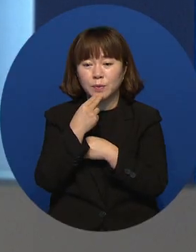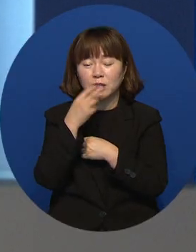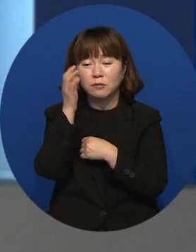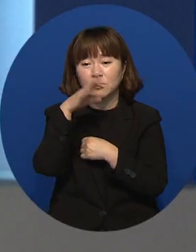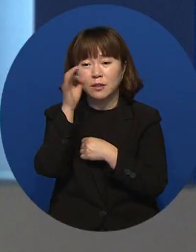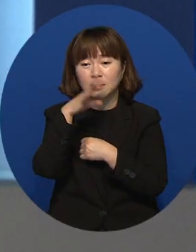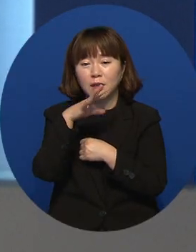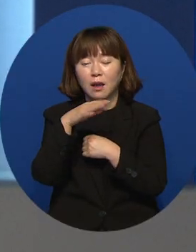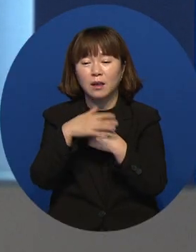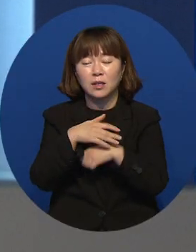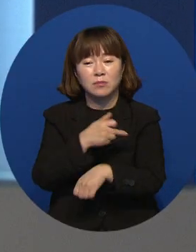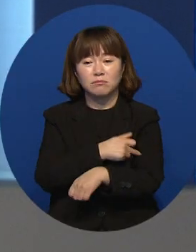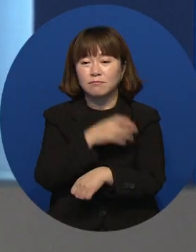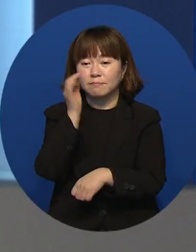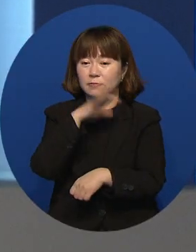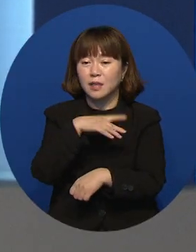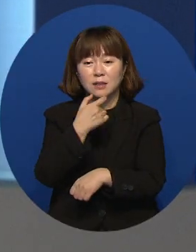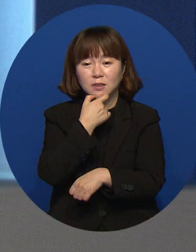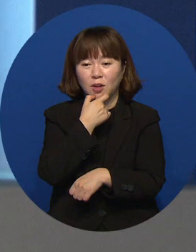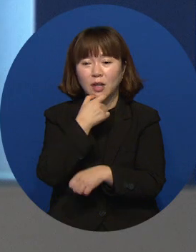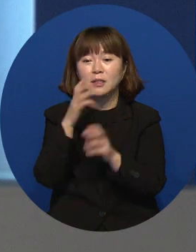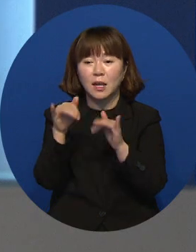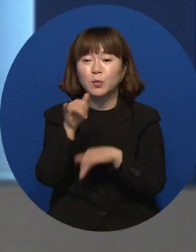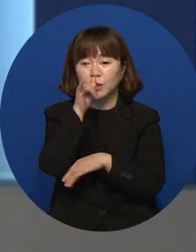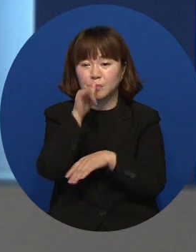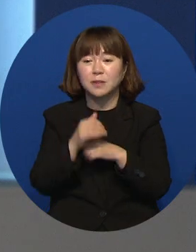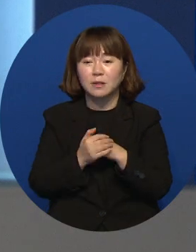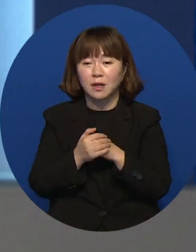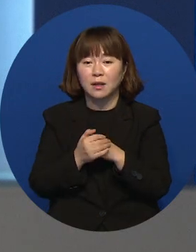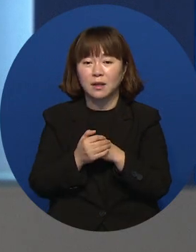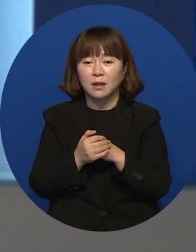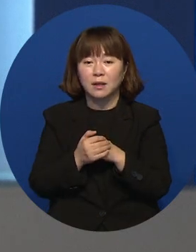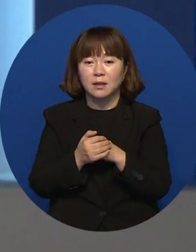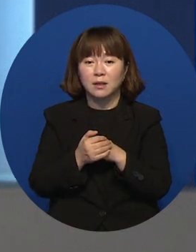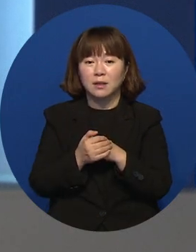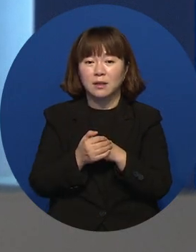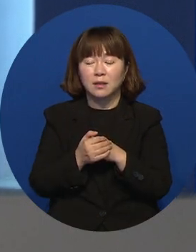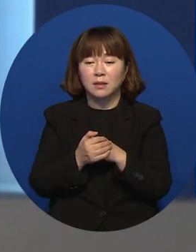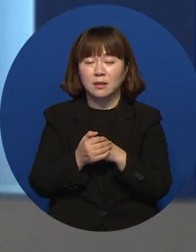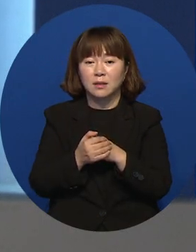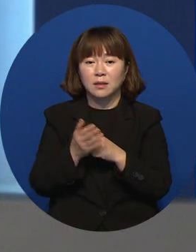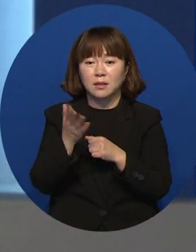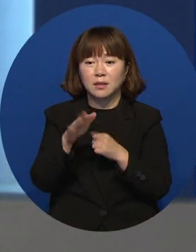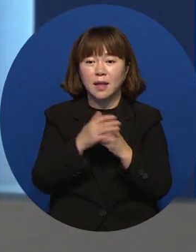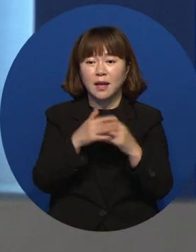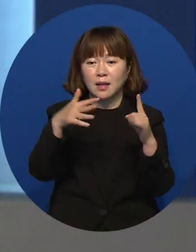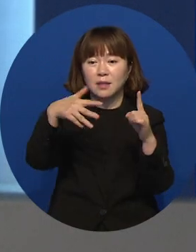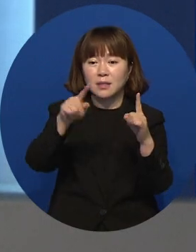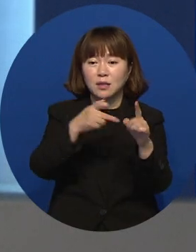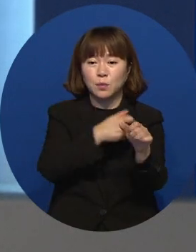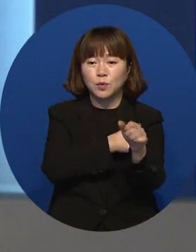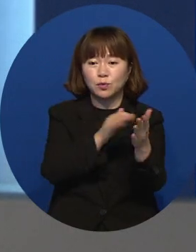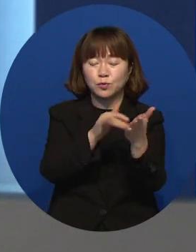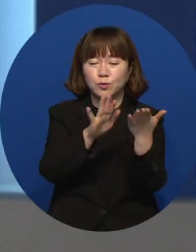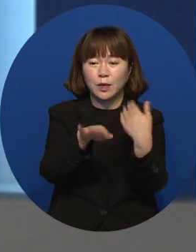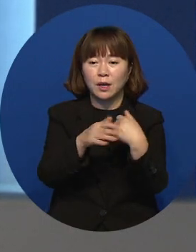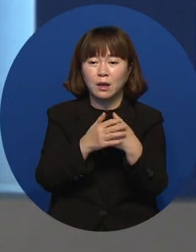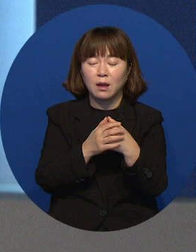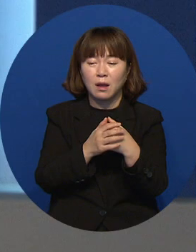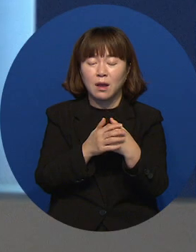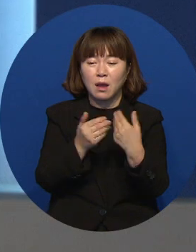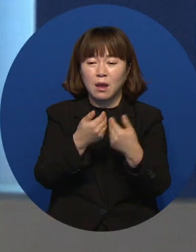있겠지 않아요 그냥 만 싫다 아 그런데 이제 말씀하시고 처럼 1차 적정 했는데 너무 좀 좀